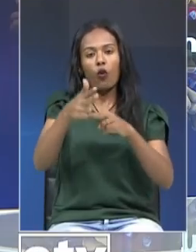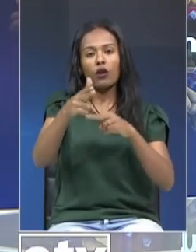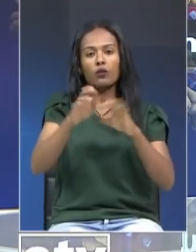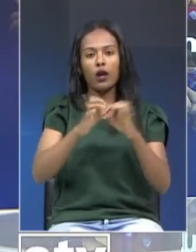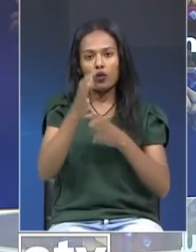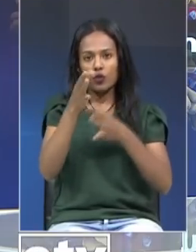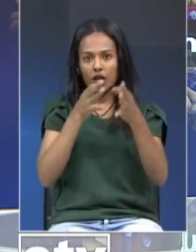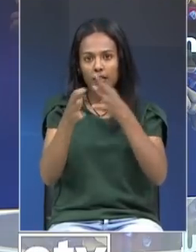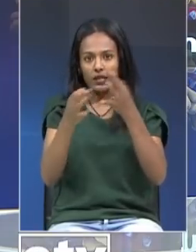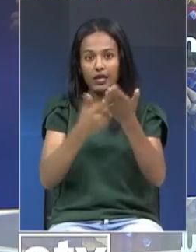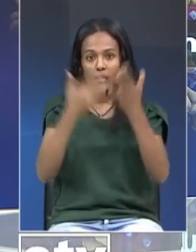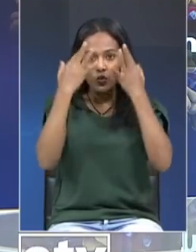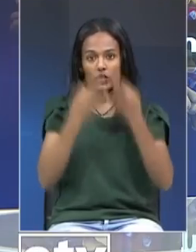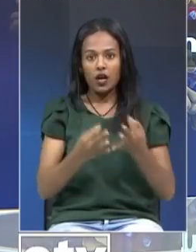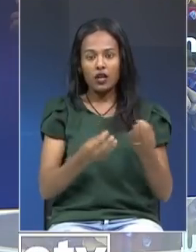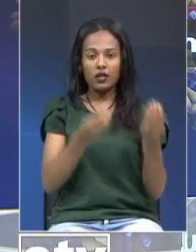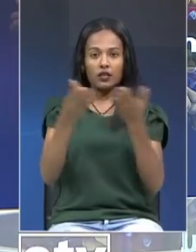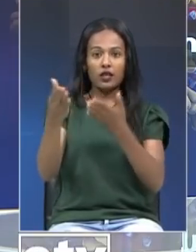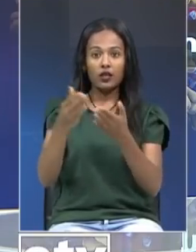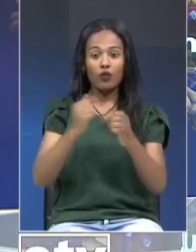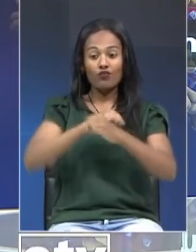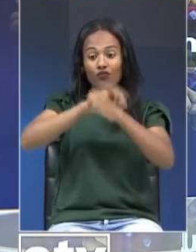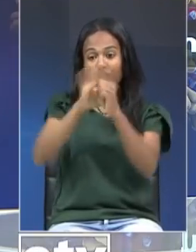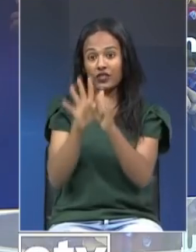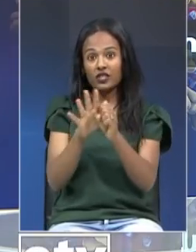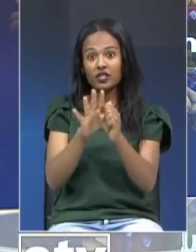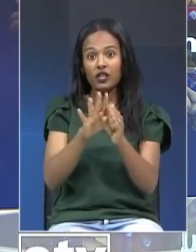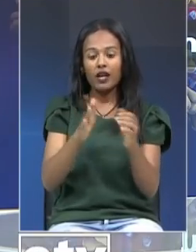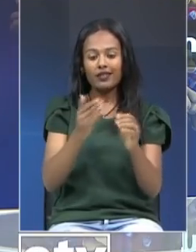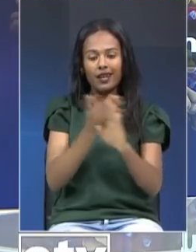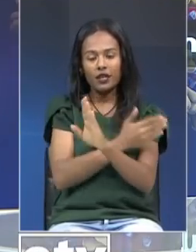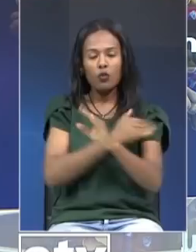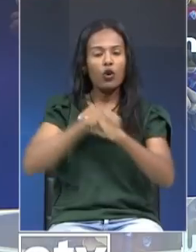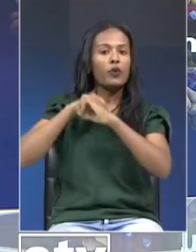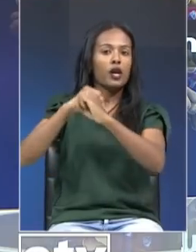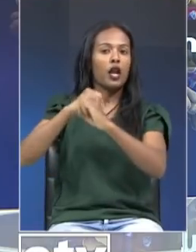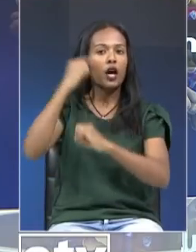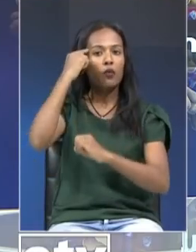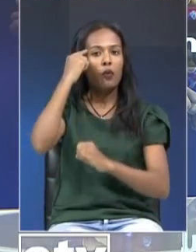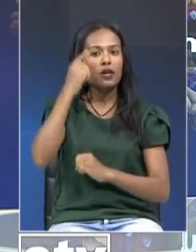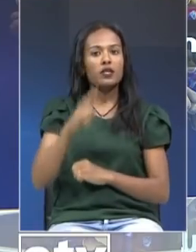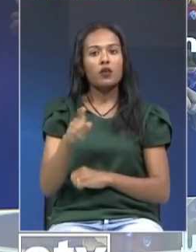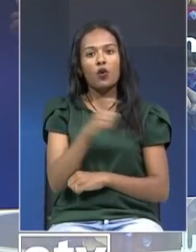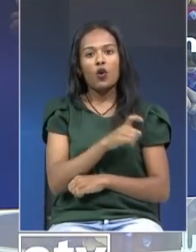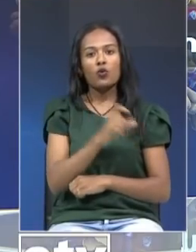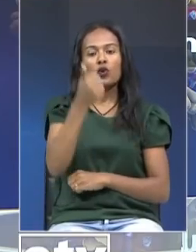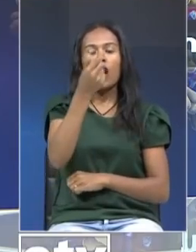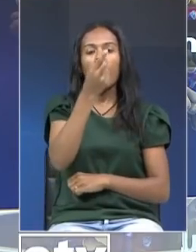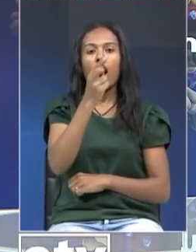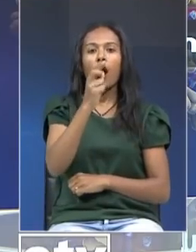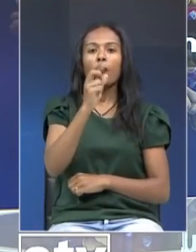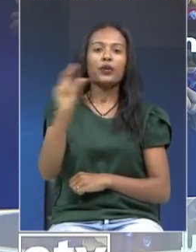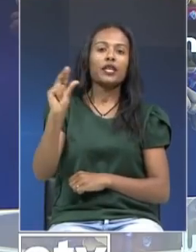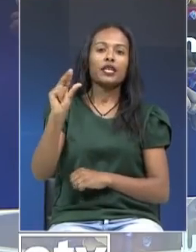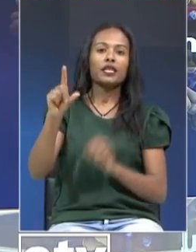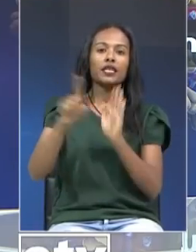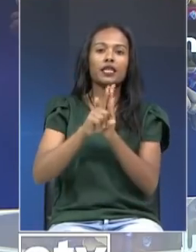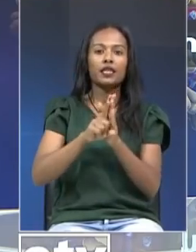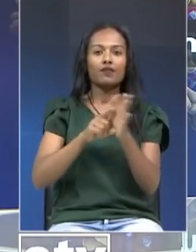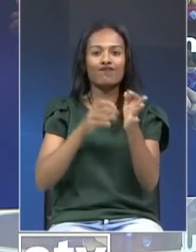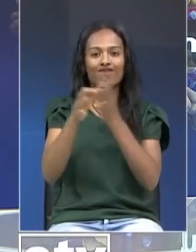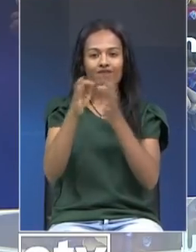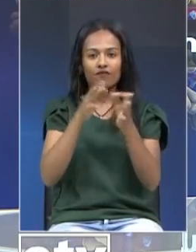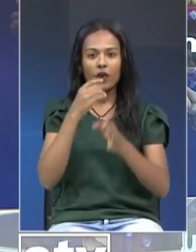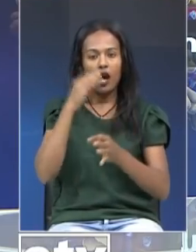ገለጸ። ይህ ውሳኔ የተሰጠው የኮሮና ቫይረስ ስርጭትን አስቀድሞ ለመከላከል በማሰብ መሆኑን አቃቢ ህግ አስታውቋል። ዘጋቢያችን